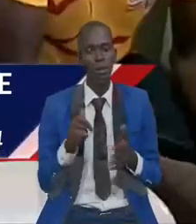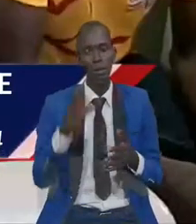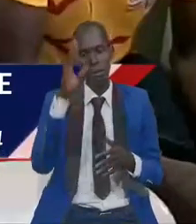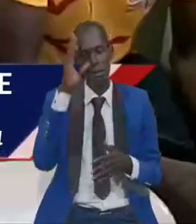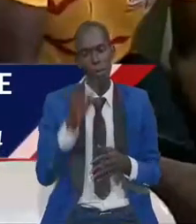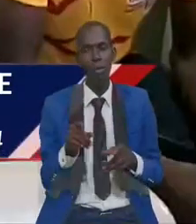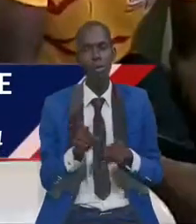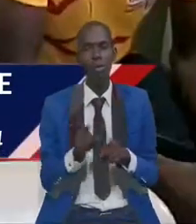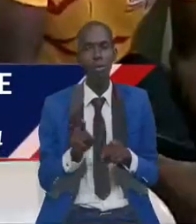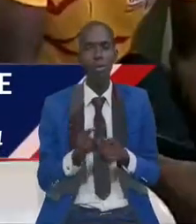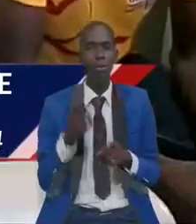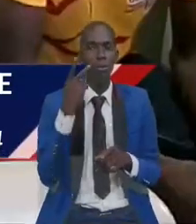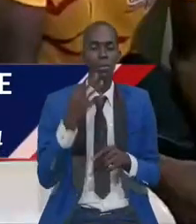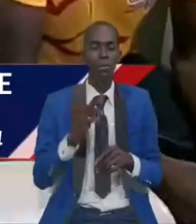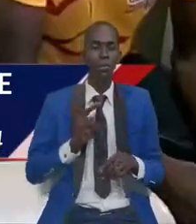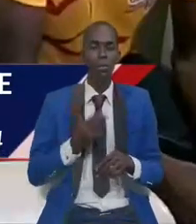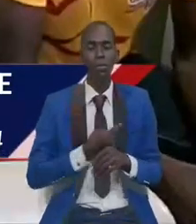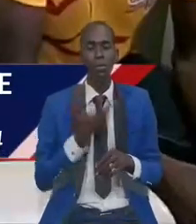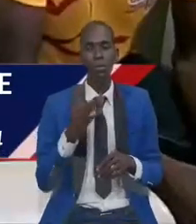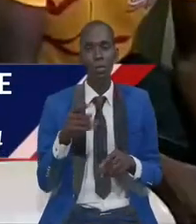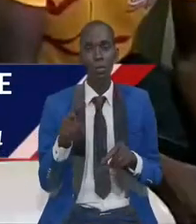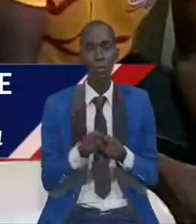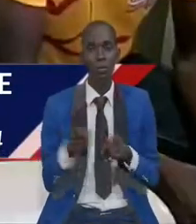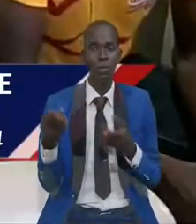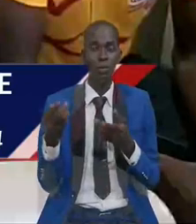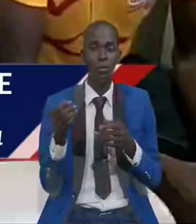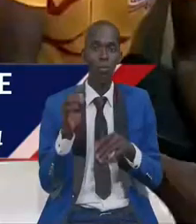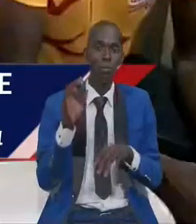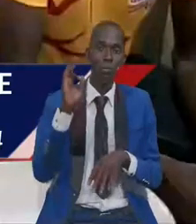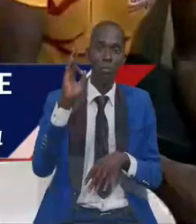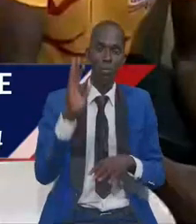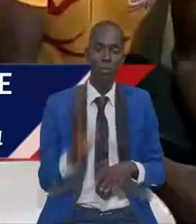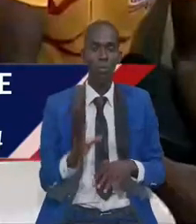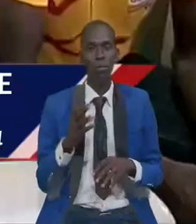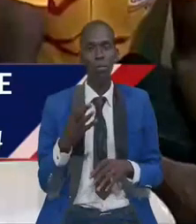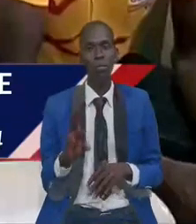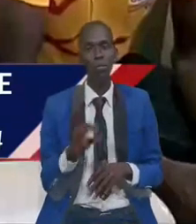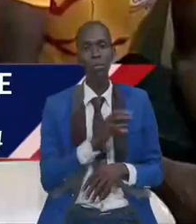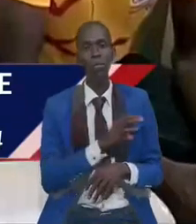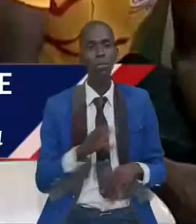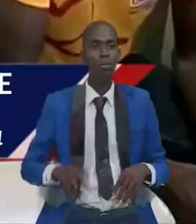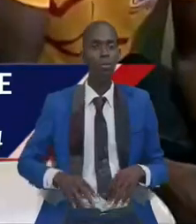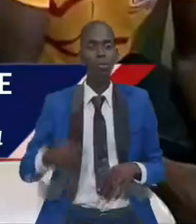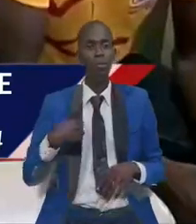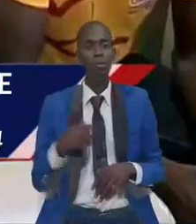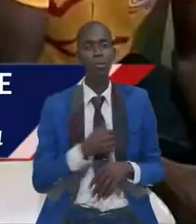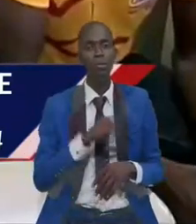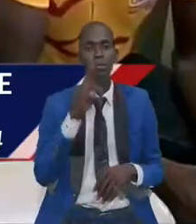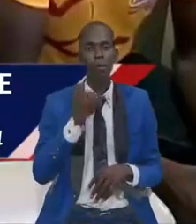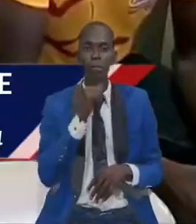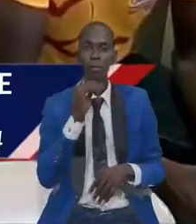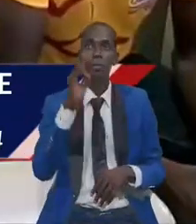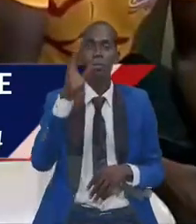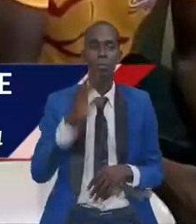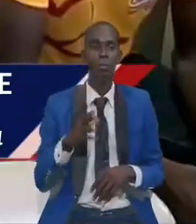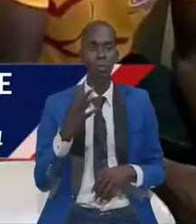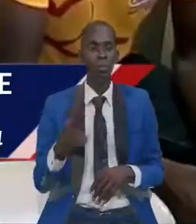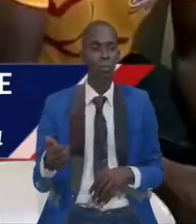serviteurs de Christ, des serviteurs de Christ, nous ne sommes pas des serviteurs de nous-mêmes. Nous ne sommes